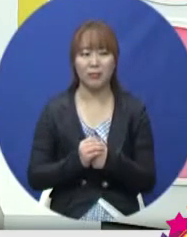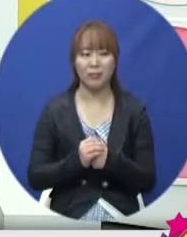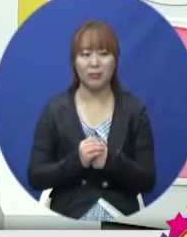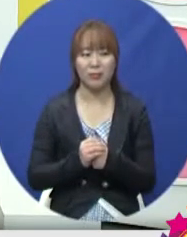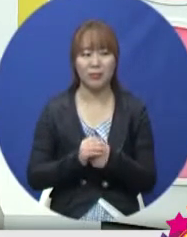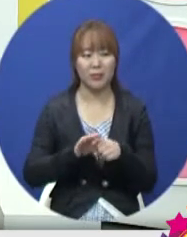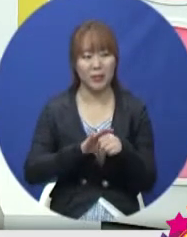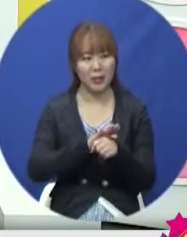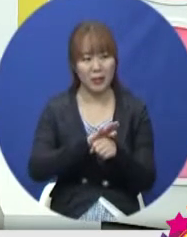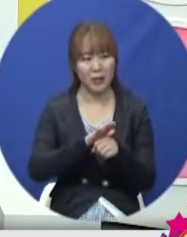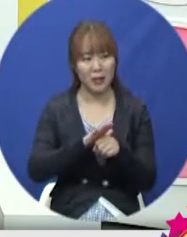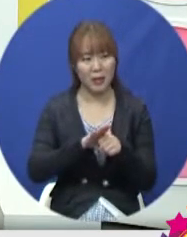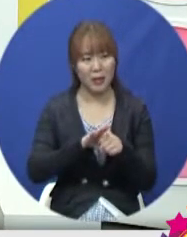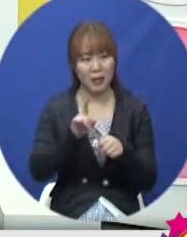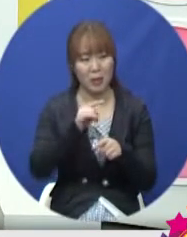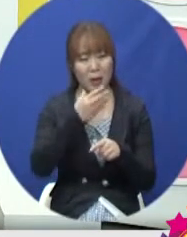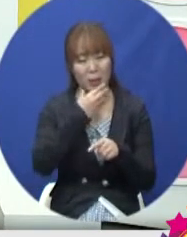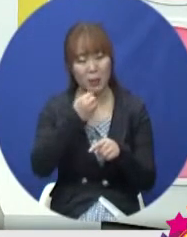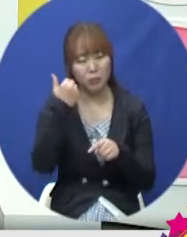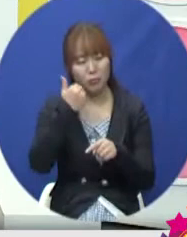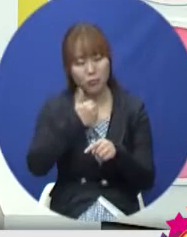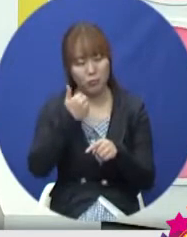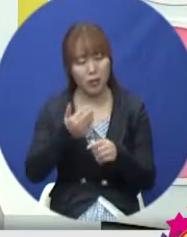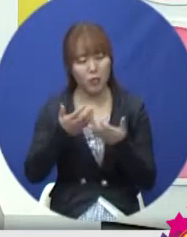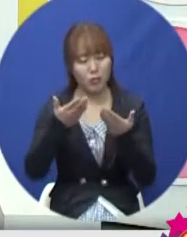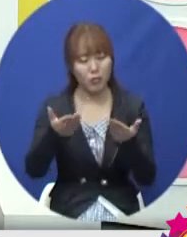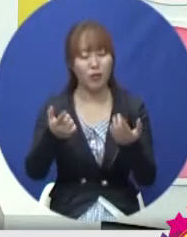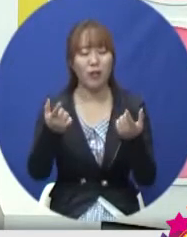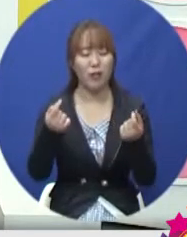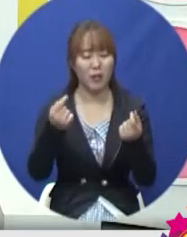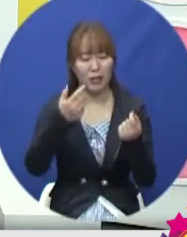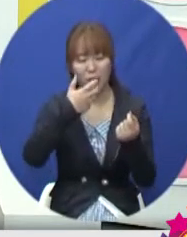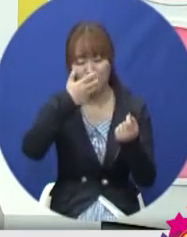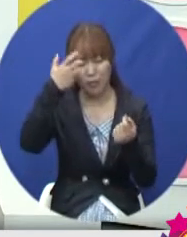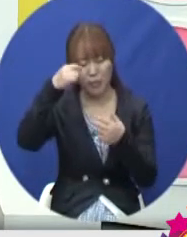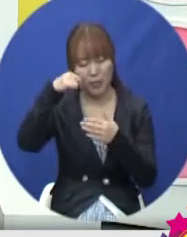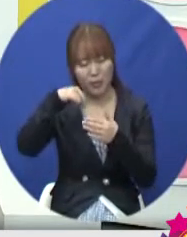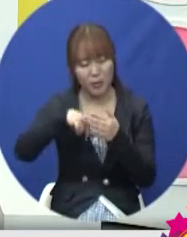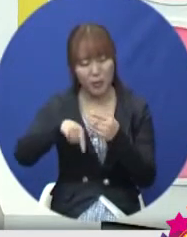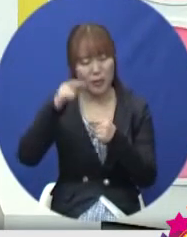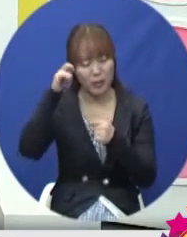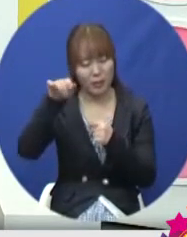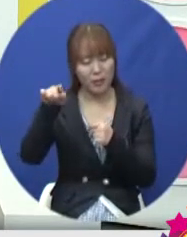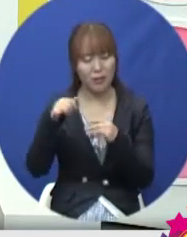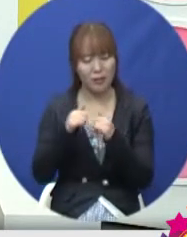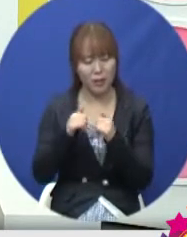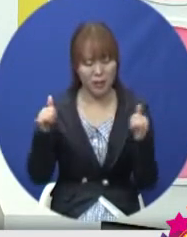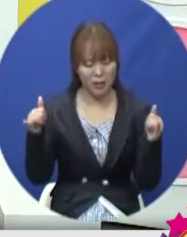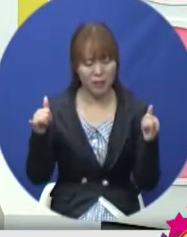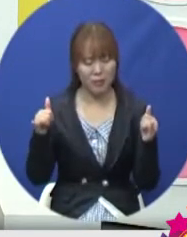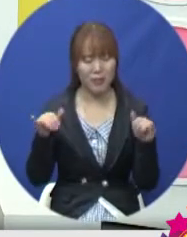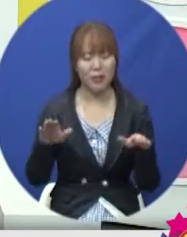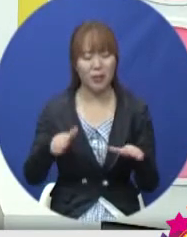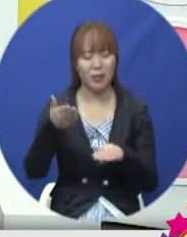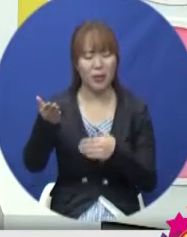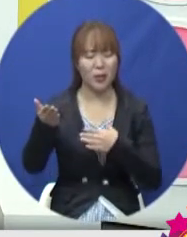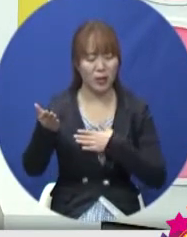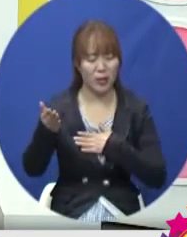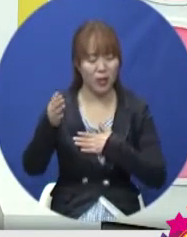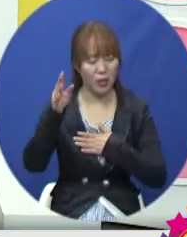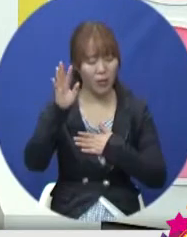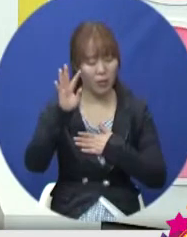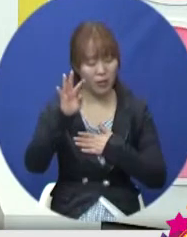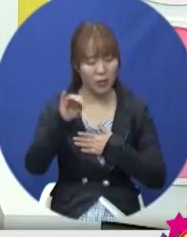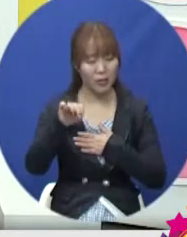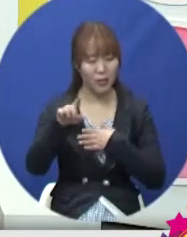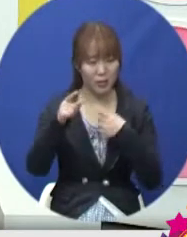사랑 꿈을이라고 했는데 행복은 누구나 주는 것이라고 꿈에도 그리던 그 사랑을 이제야 네. 너와 나 언제